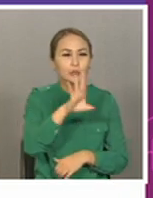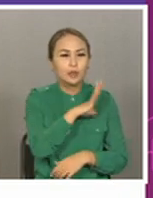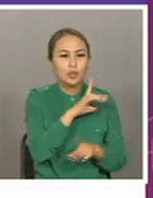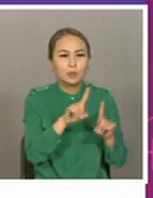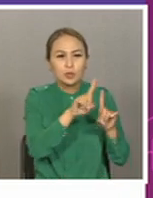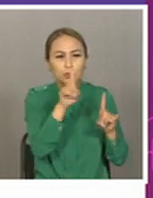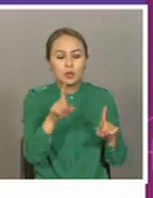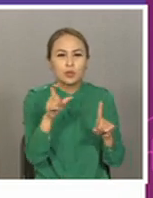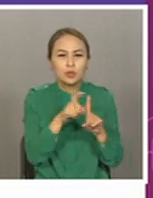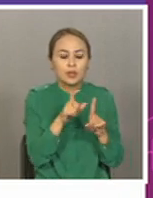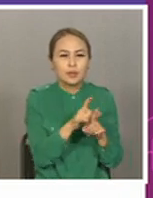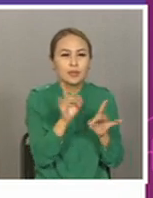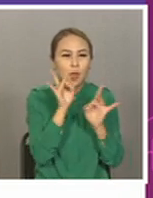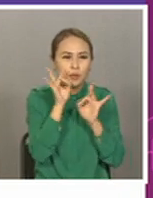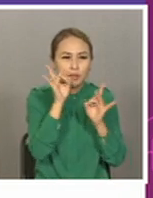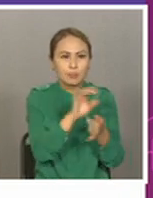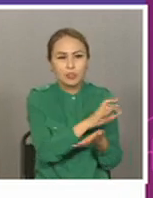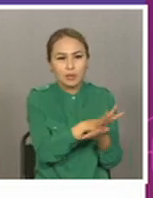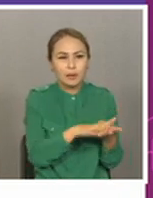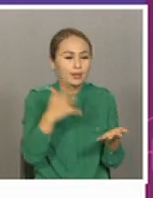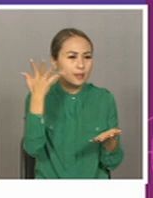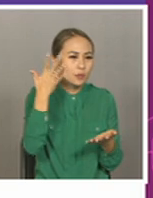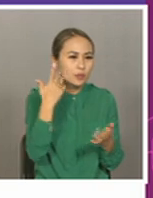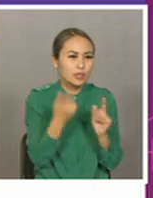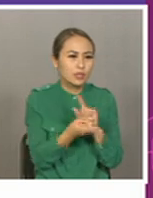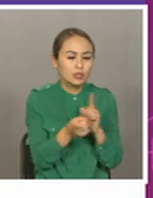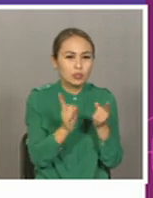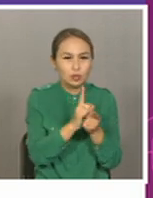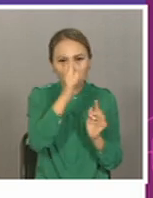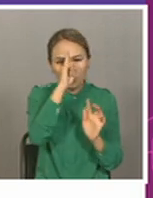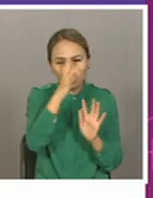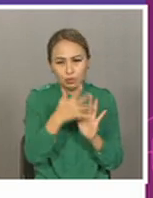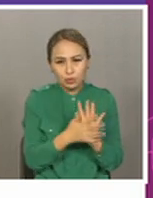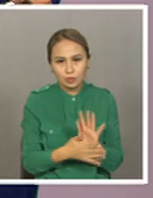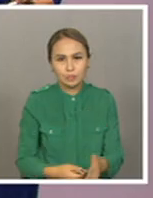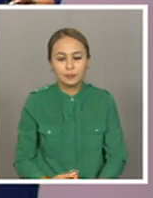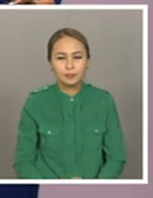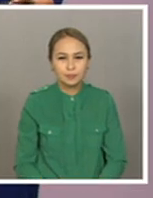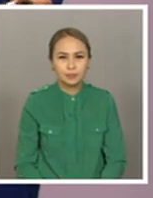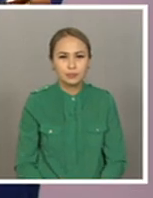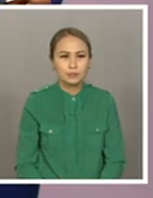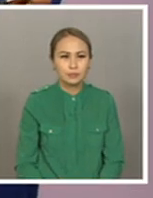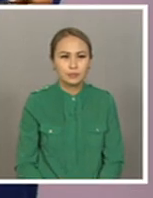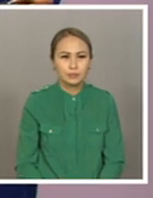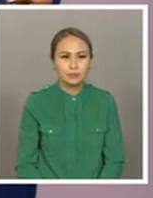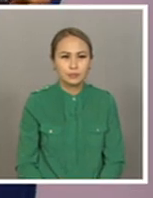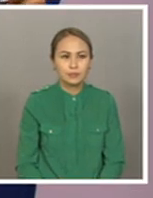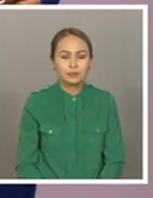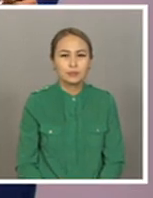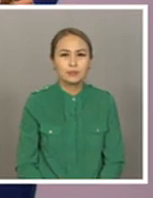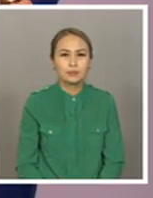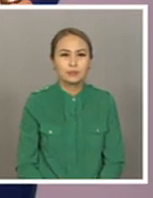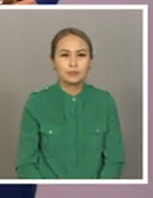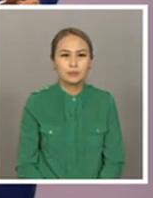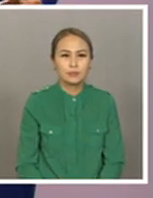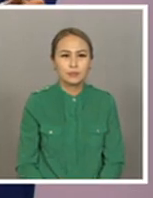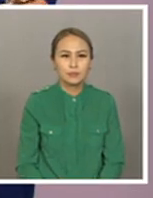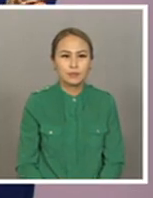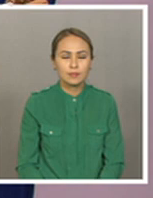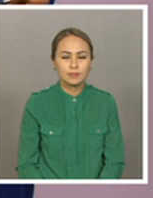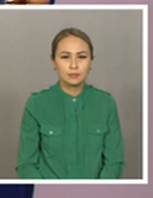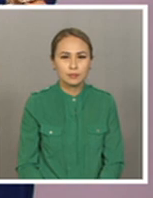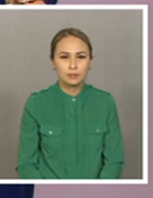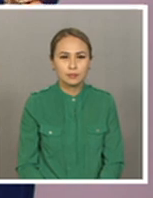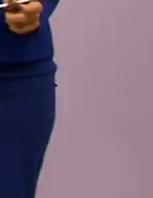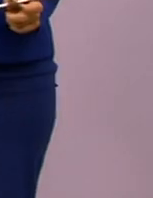сөзге дауысты дыбыс жалғанған кездегі өзгерісті түсіндіңдер. Жарайсыңдар балалар, бүгінгі сабағымыз